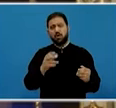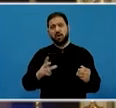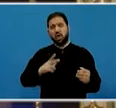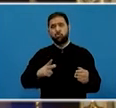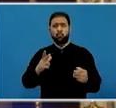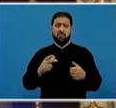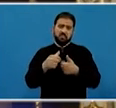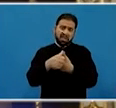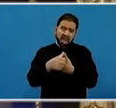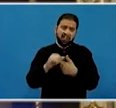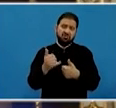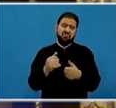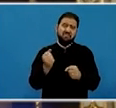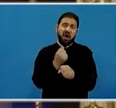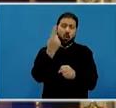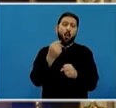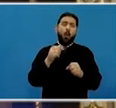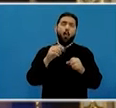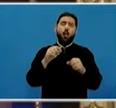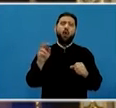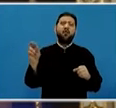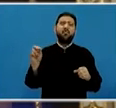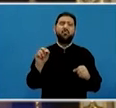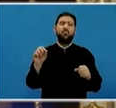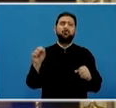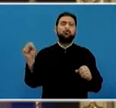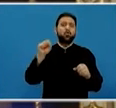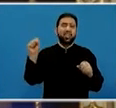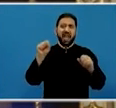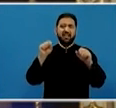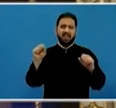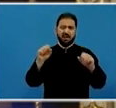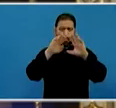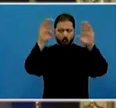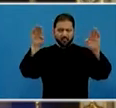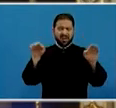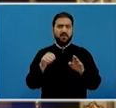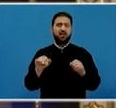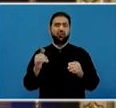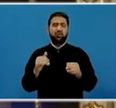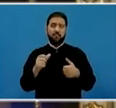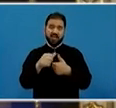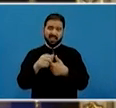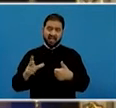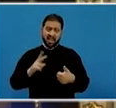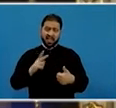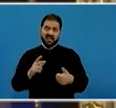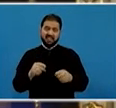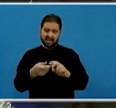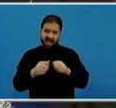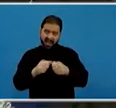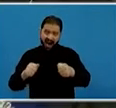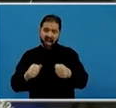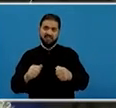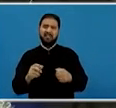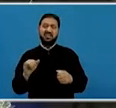sunt prieteni și își deschid o firmă, însă prietenia lor este strict legată de fapt de interesul acela